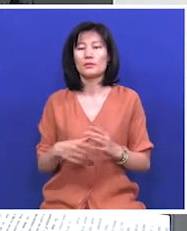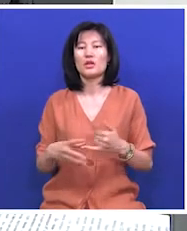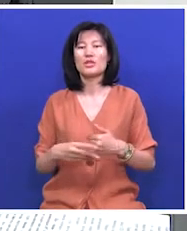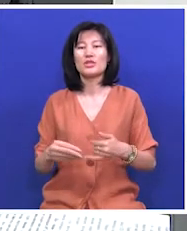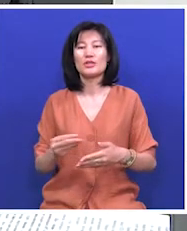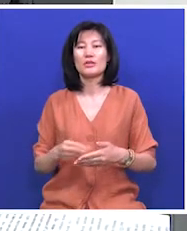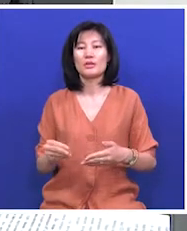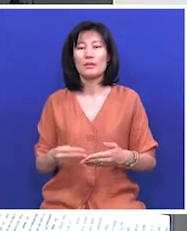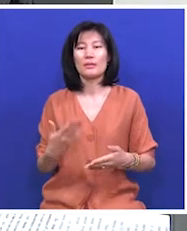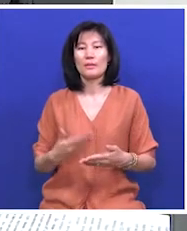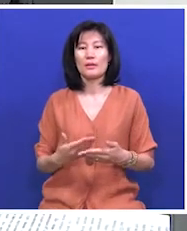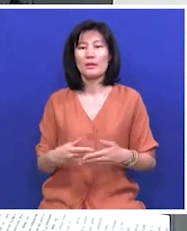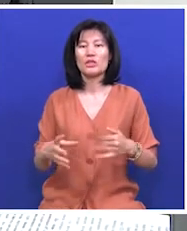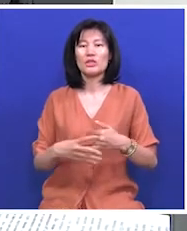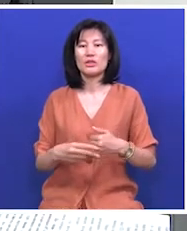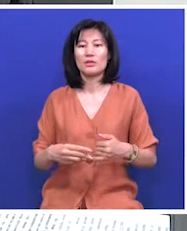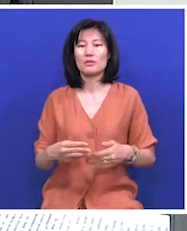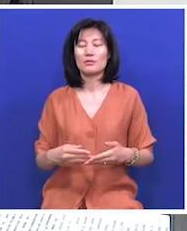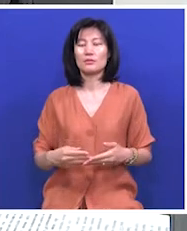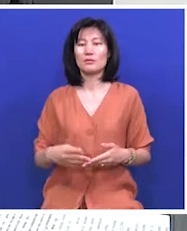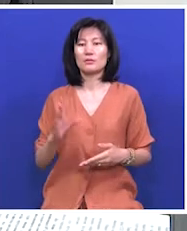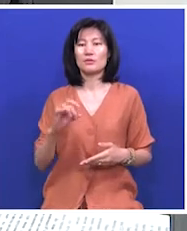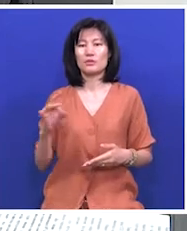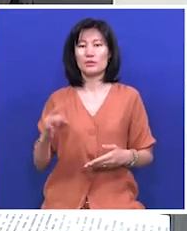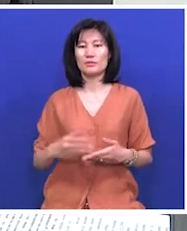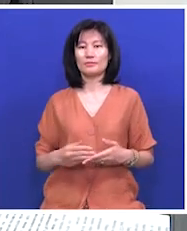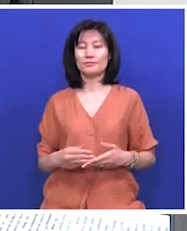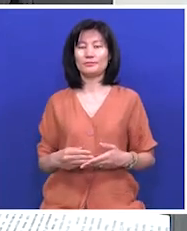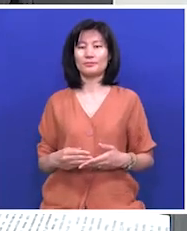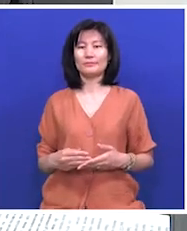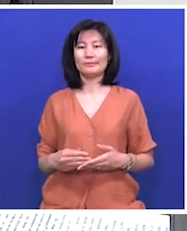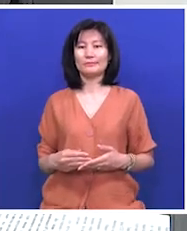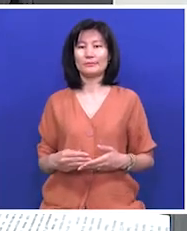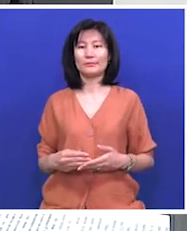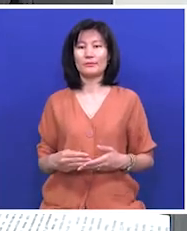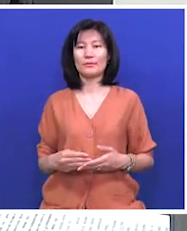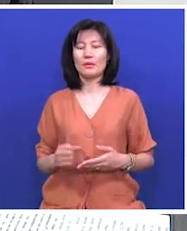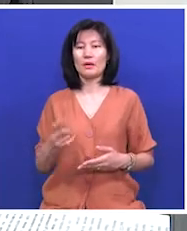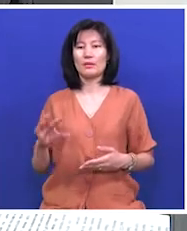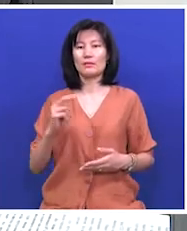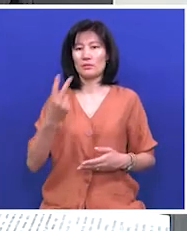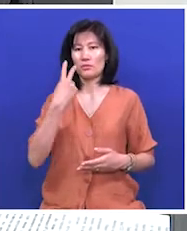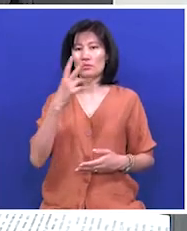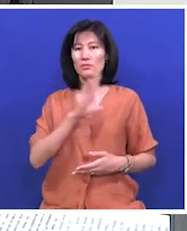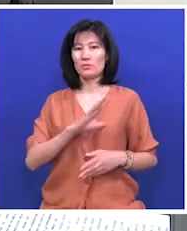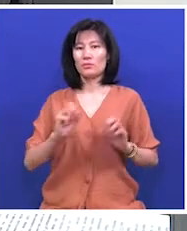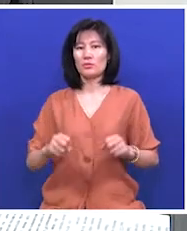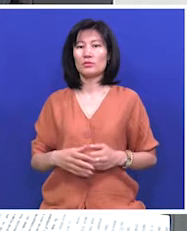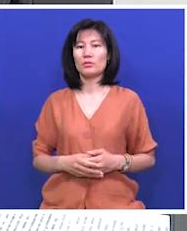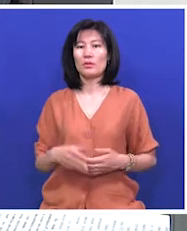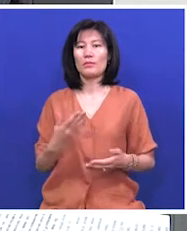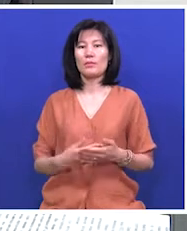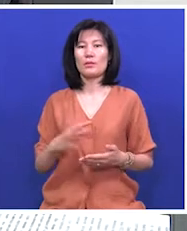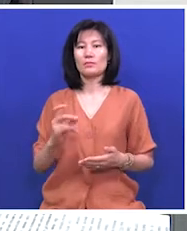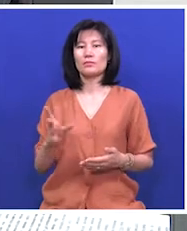жер телімдері, егер жер кадастр жүйесінде анық көрініп тұратын